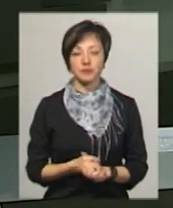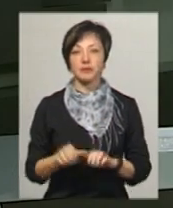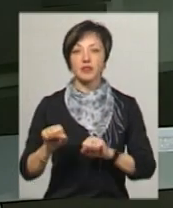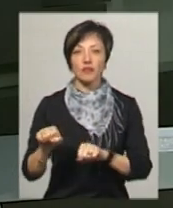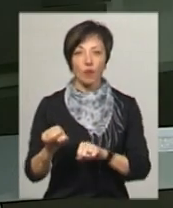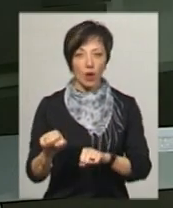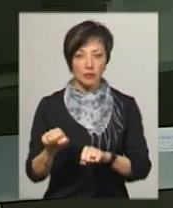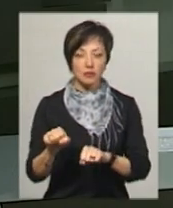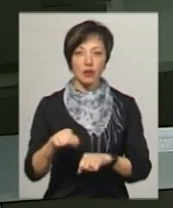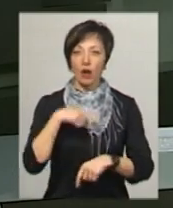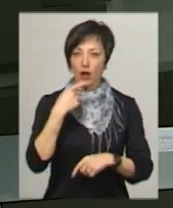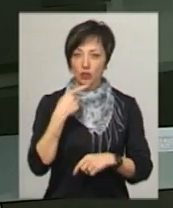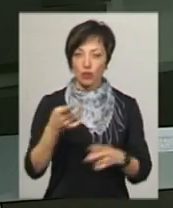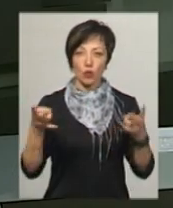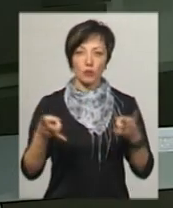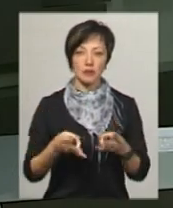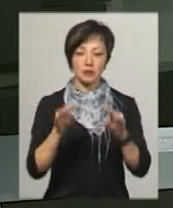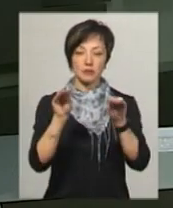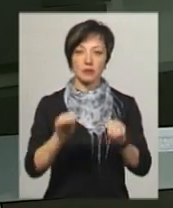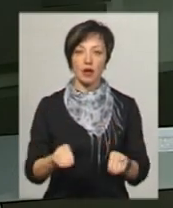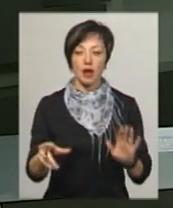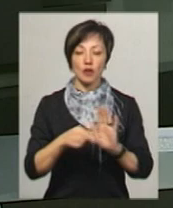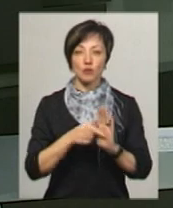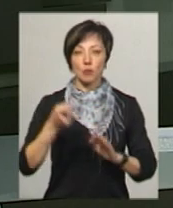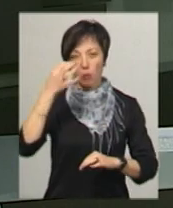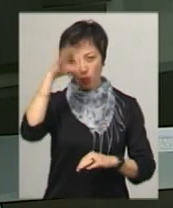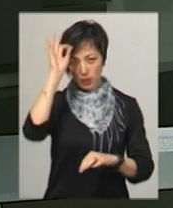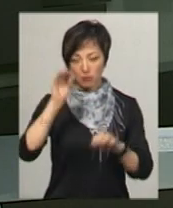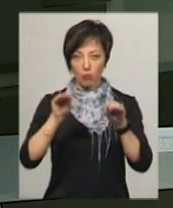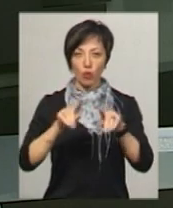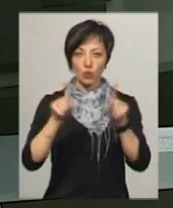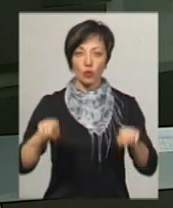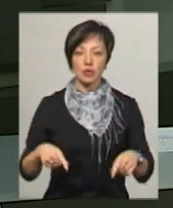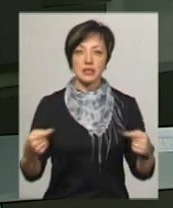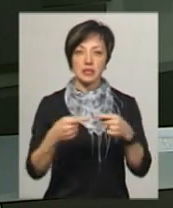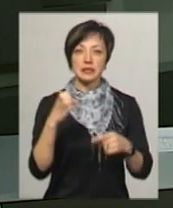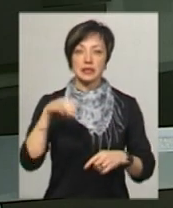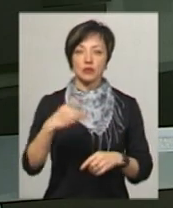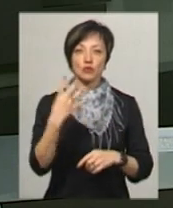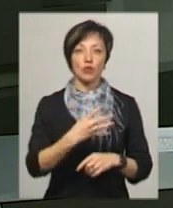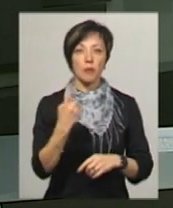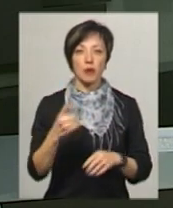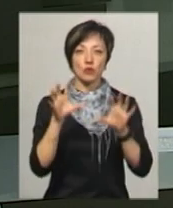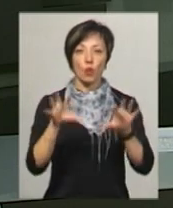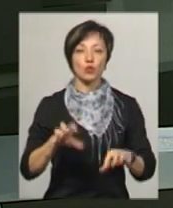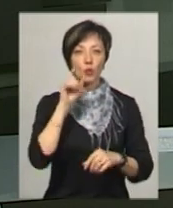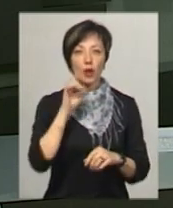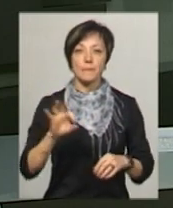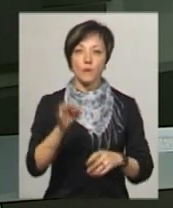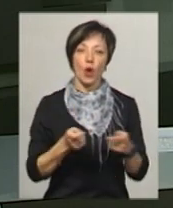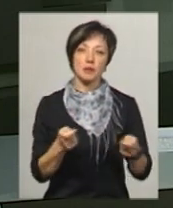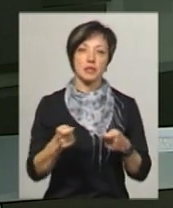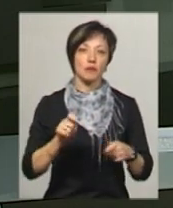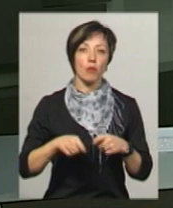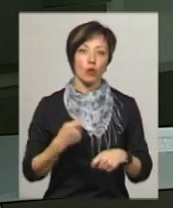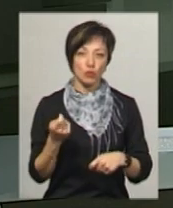Адвокат Антон Заболотний каже, необхідно складати разом із поліцією протокол згідно статті 41 Кодексу України про